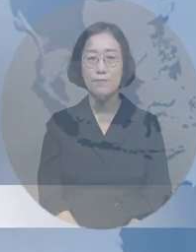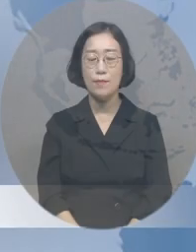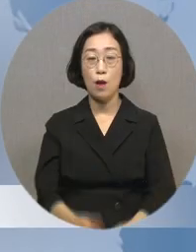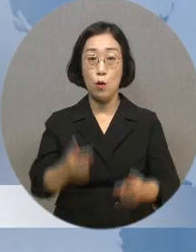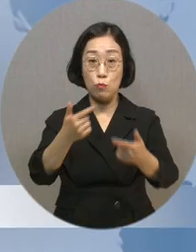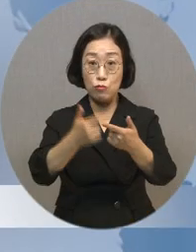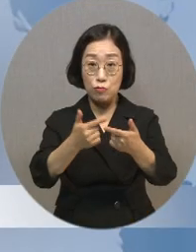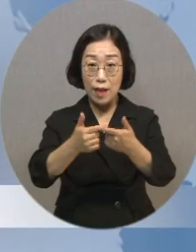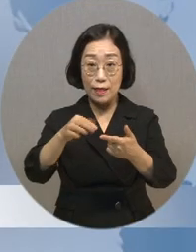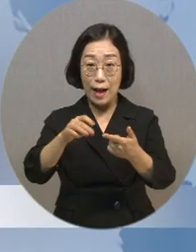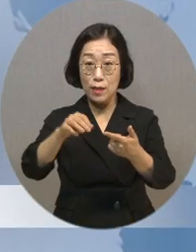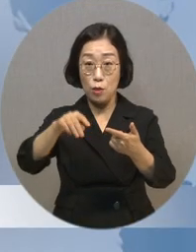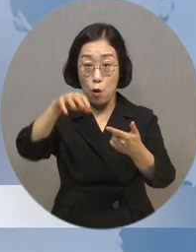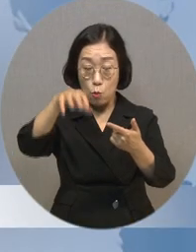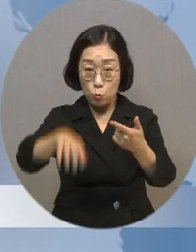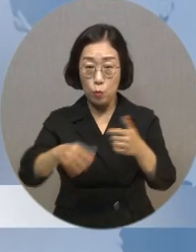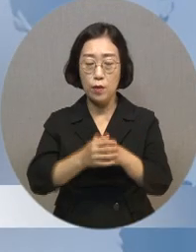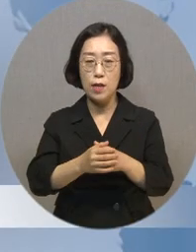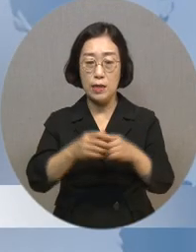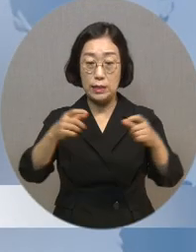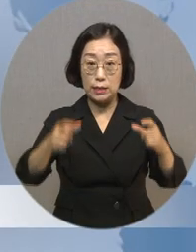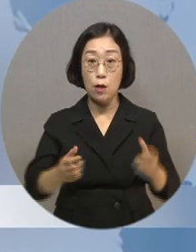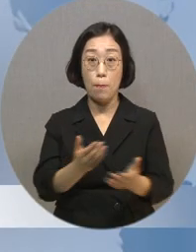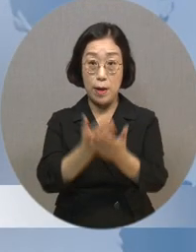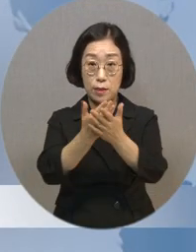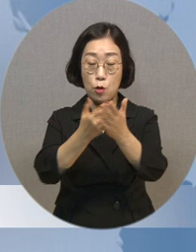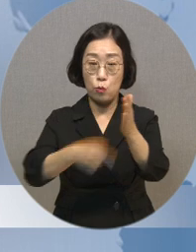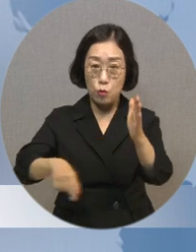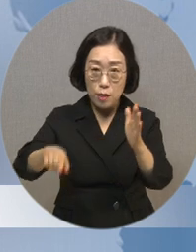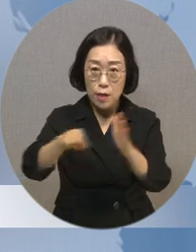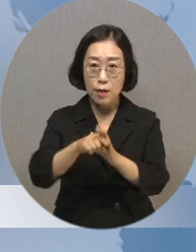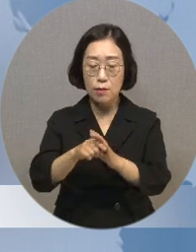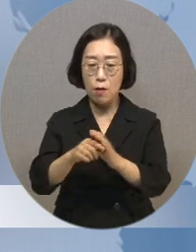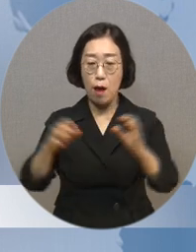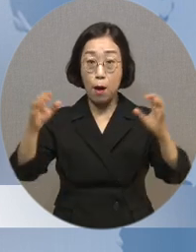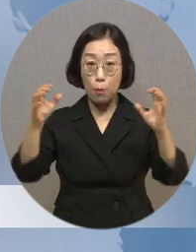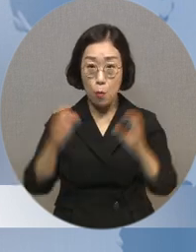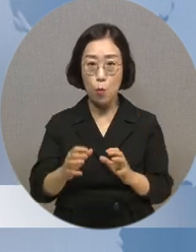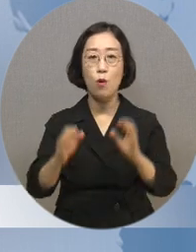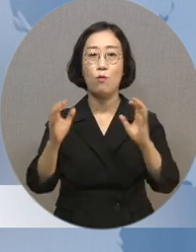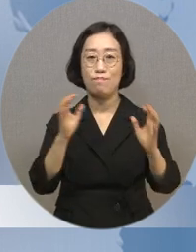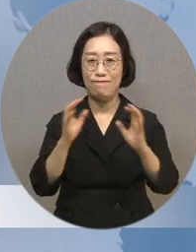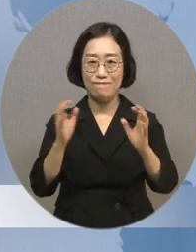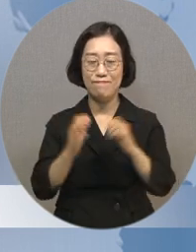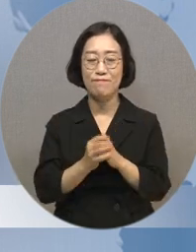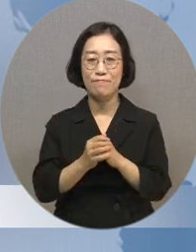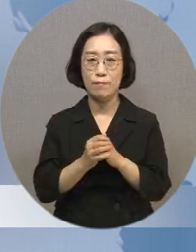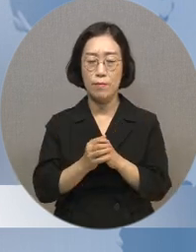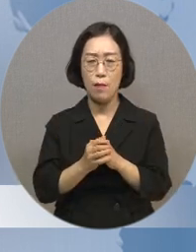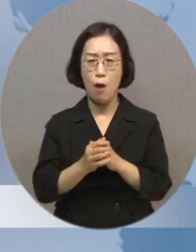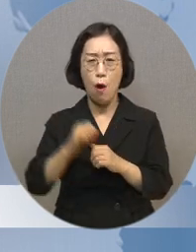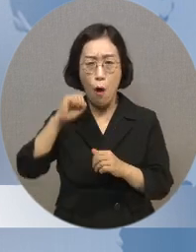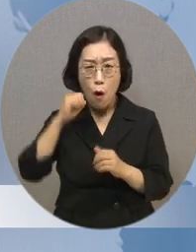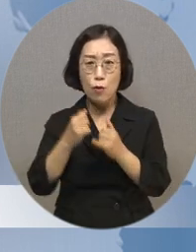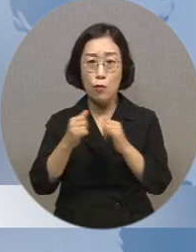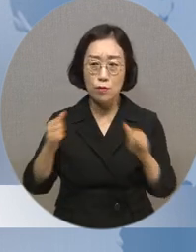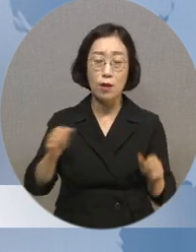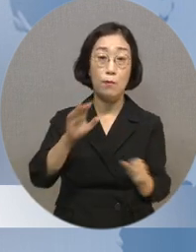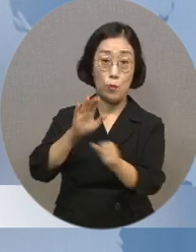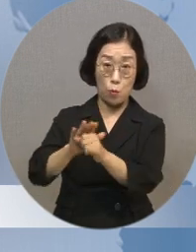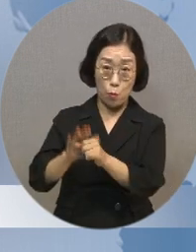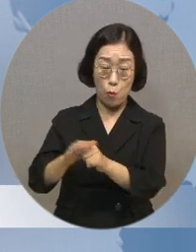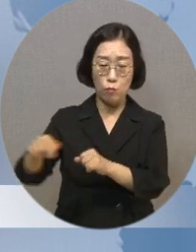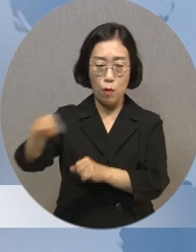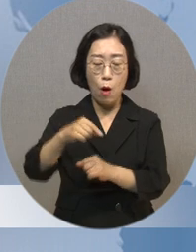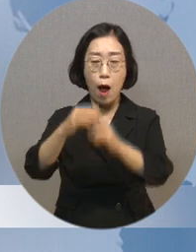부산 강서구의 지역 발전을 위해 뜻을 모으기로 한 이들이 한자리에 모였습니다. 소외된 이웃들을 돌아보고